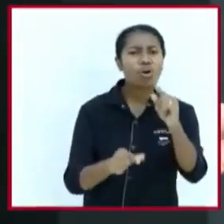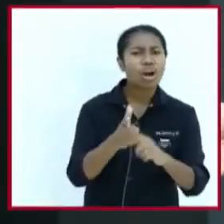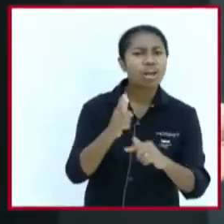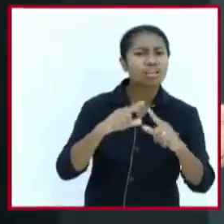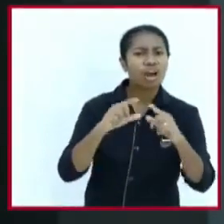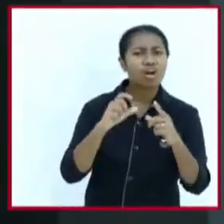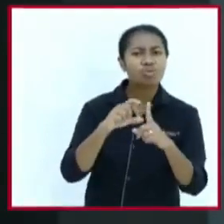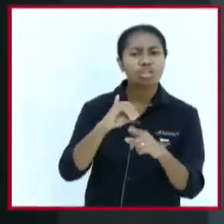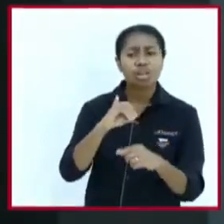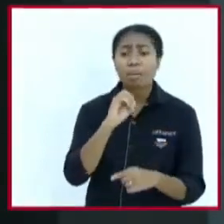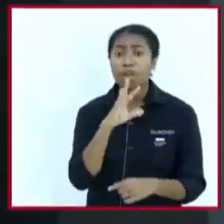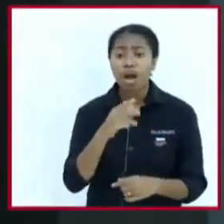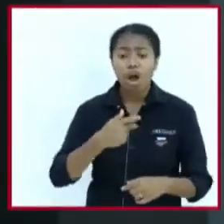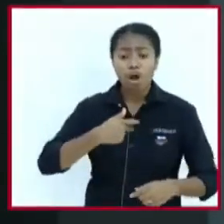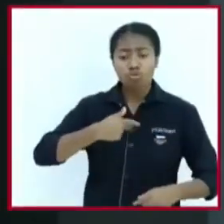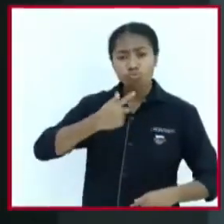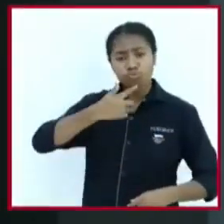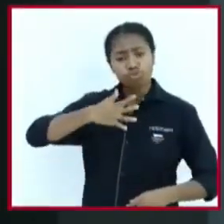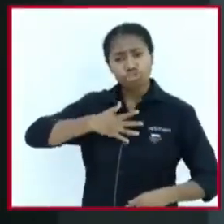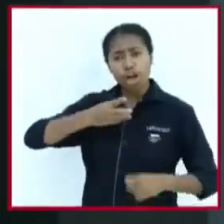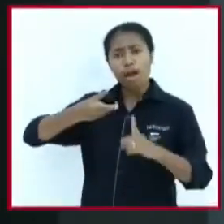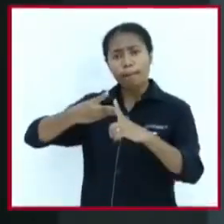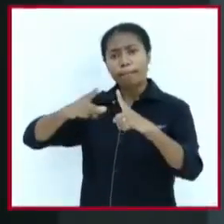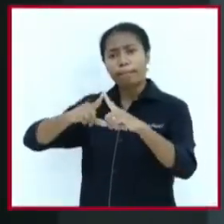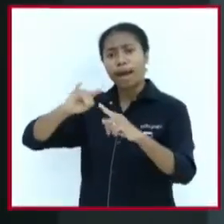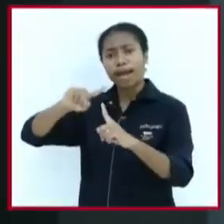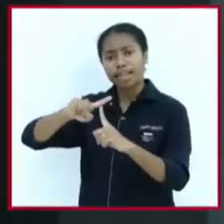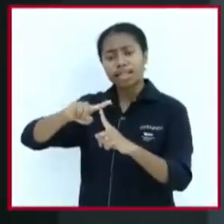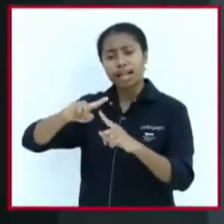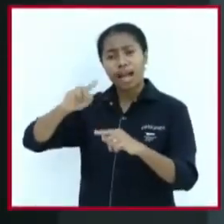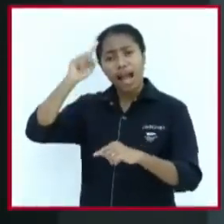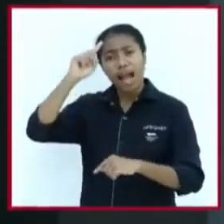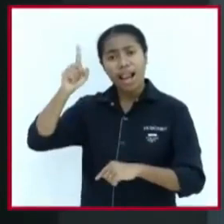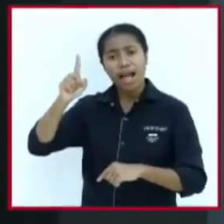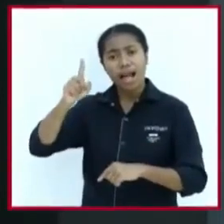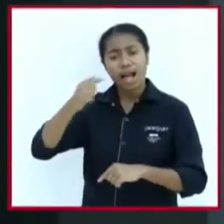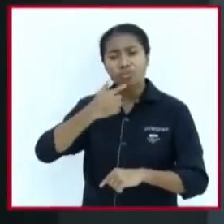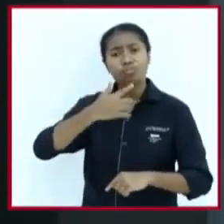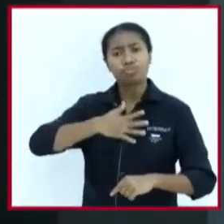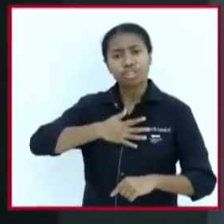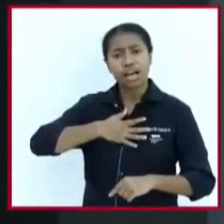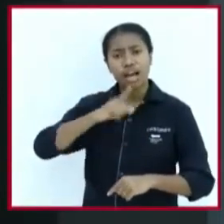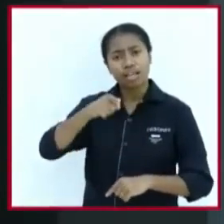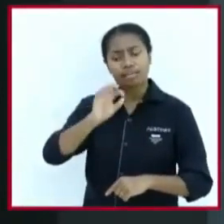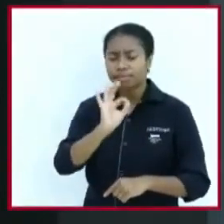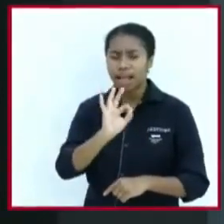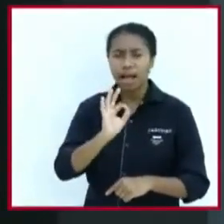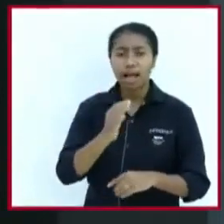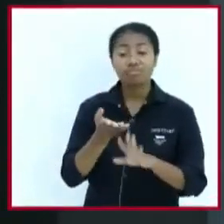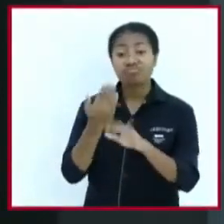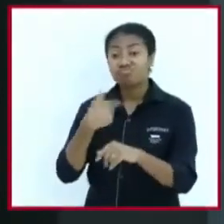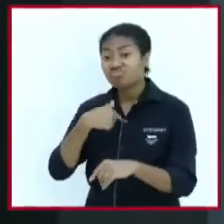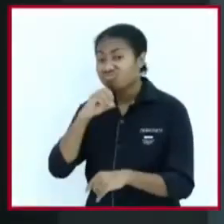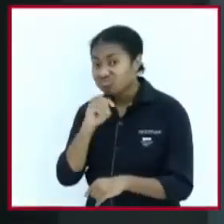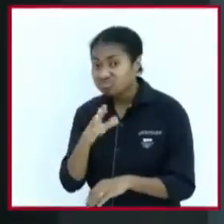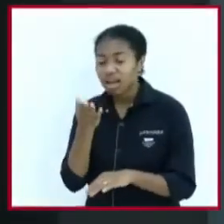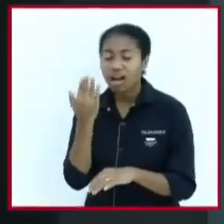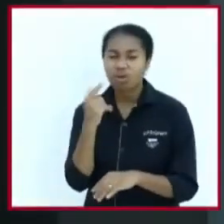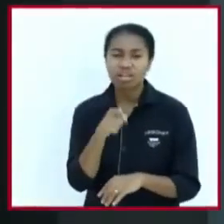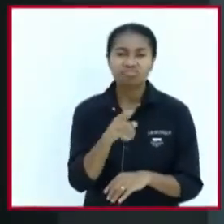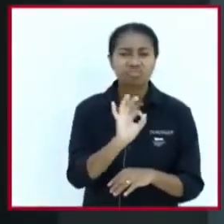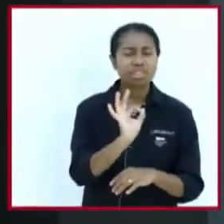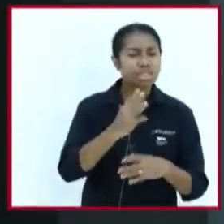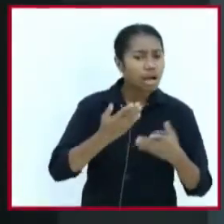Allah ya Itulah sebabnya tadi saya bilang diawal tidak mungkin ini di atas tahun